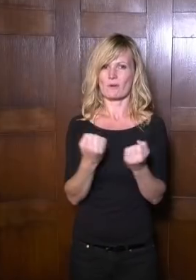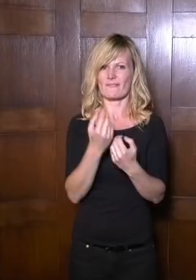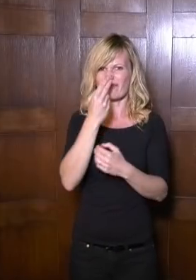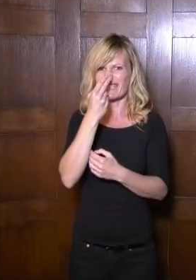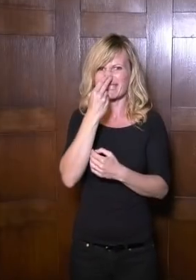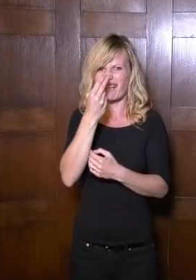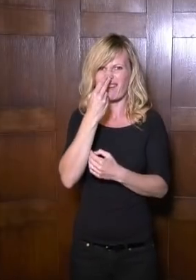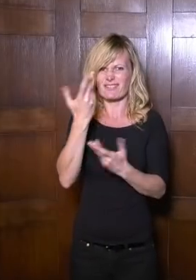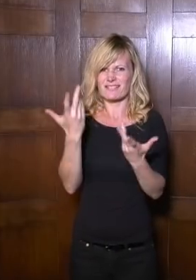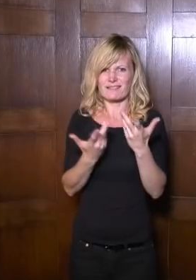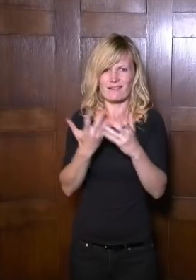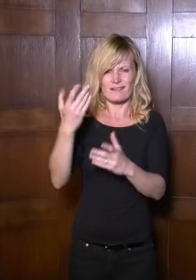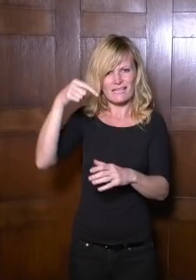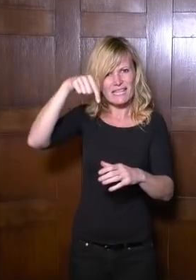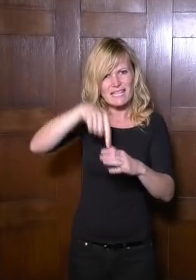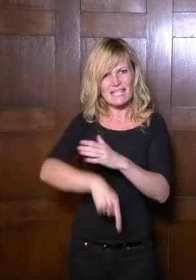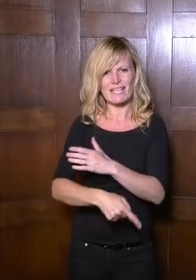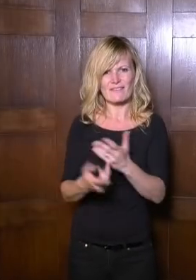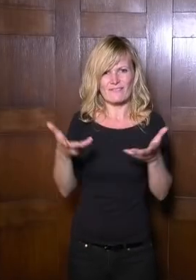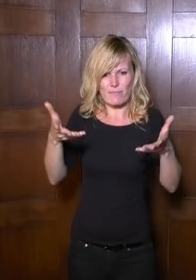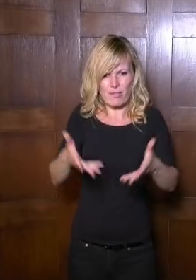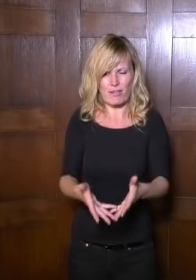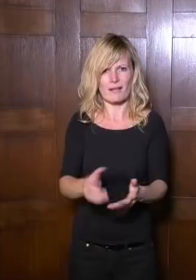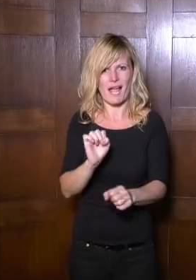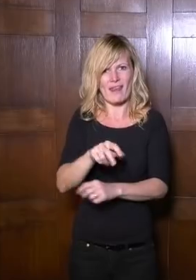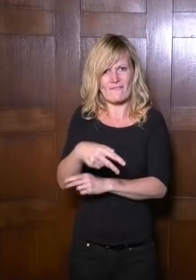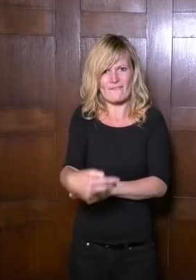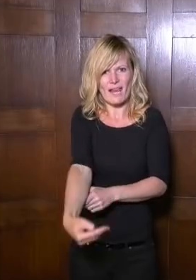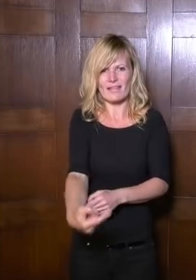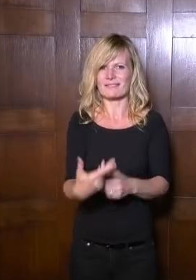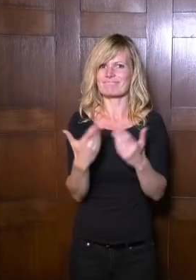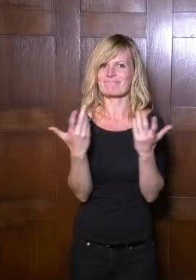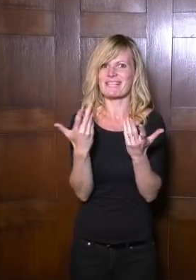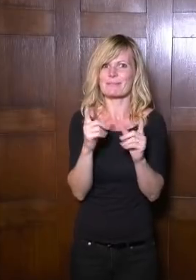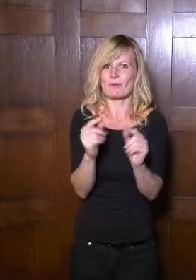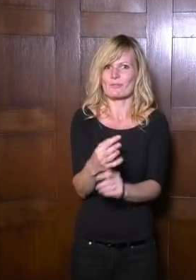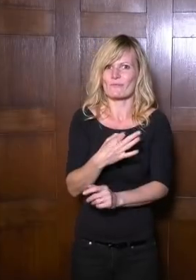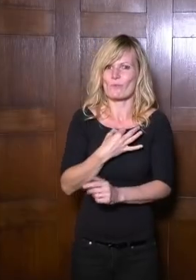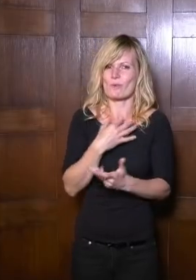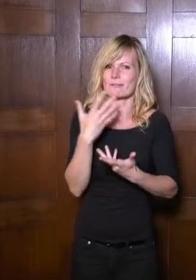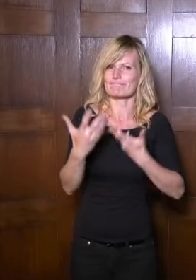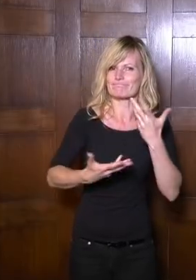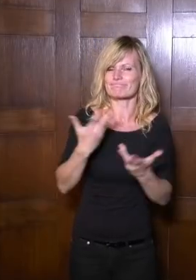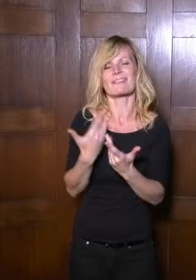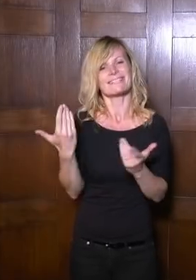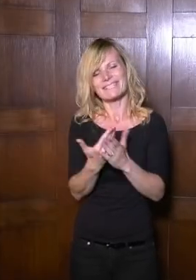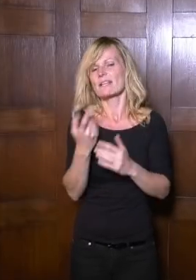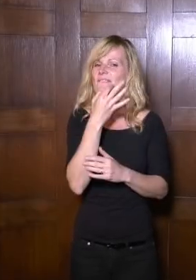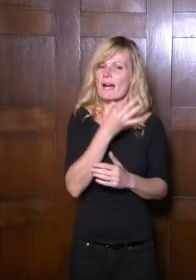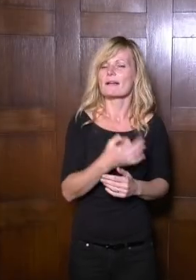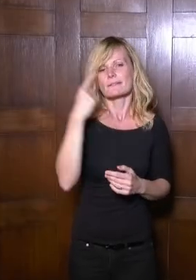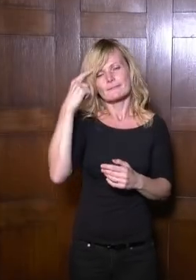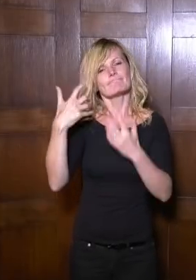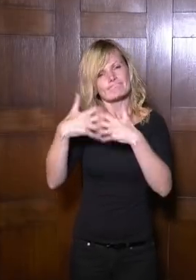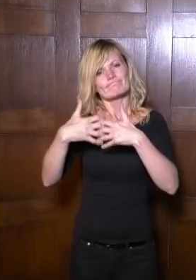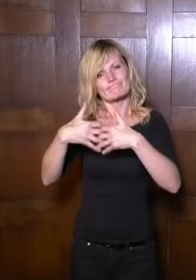Also, Sie hören schon große Themen und Fragen. Was mir wichtig gewesen ist, dass wir in der